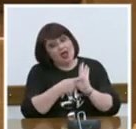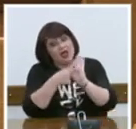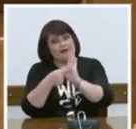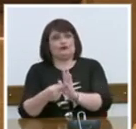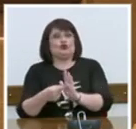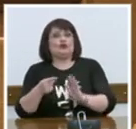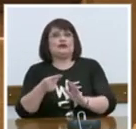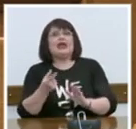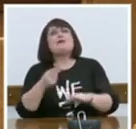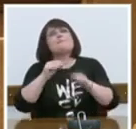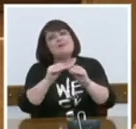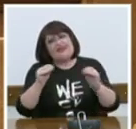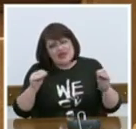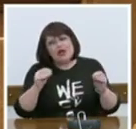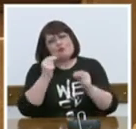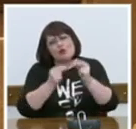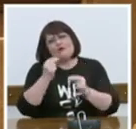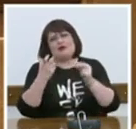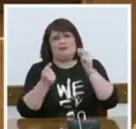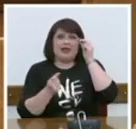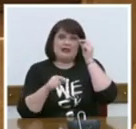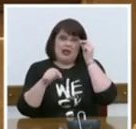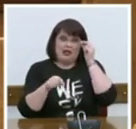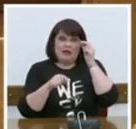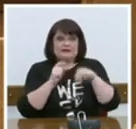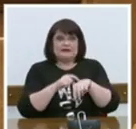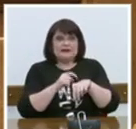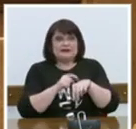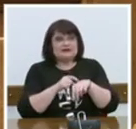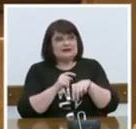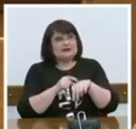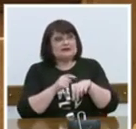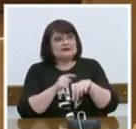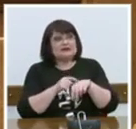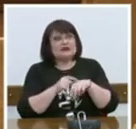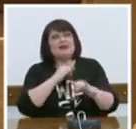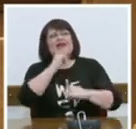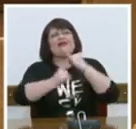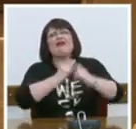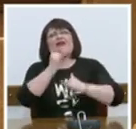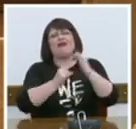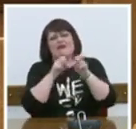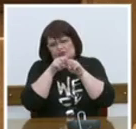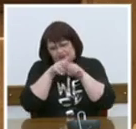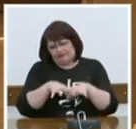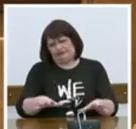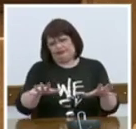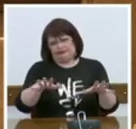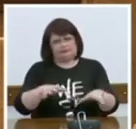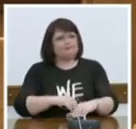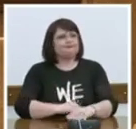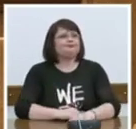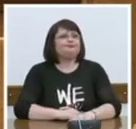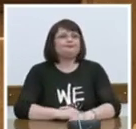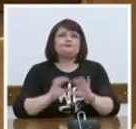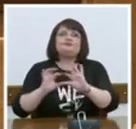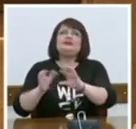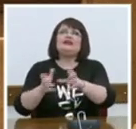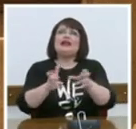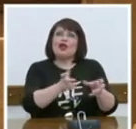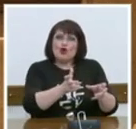μας, ειδικά τώρα που την έχει καταλάβει το ανεξέλεγκτο διαδίκτυο. Η τηλεόραση και τα